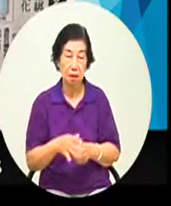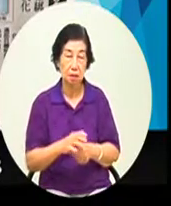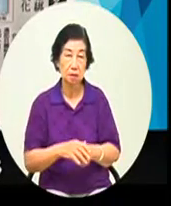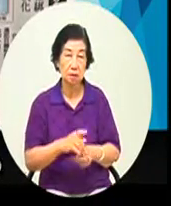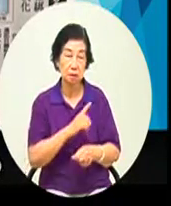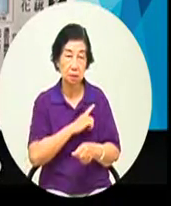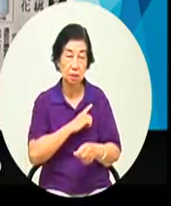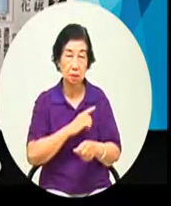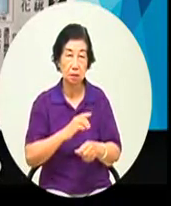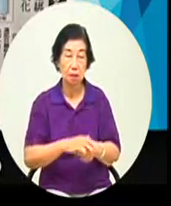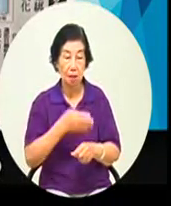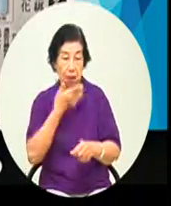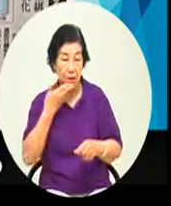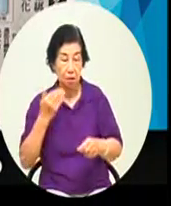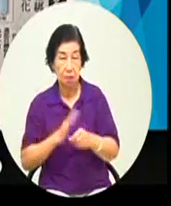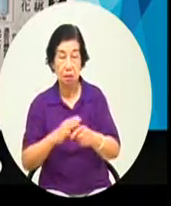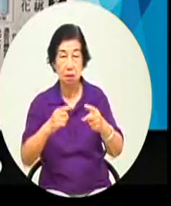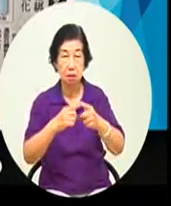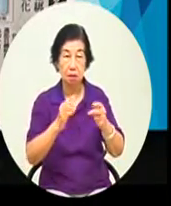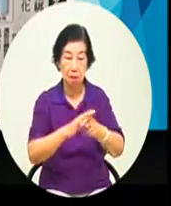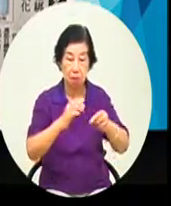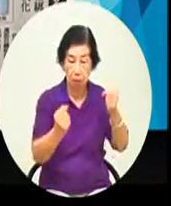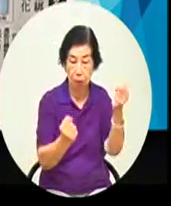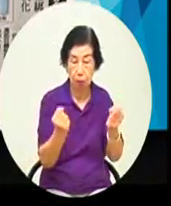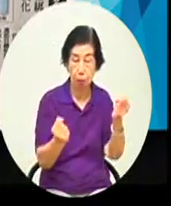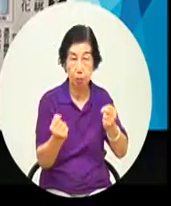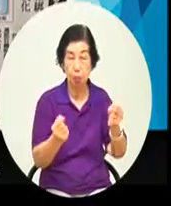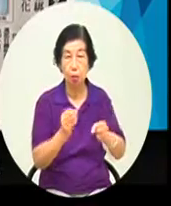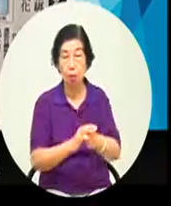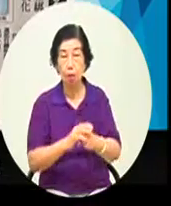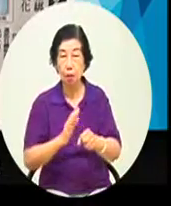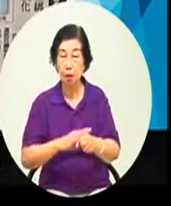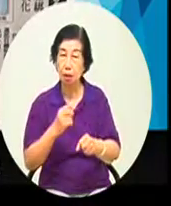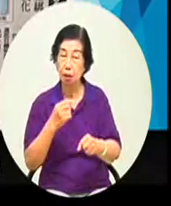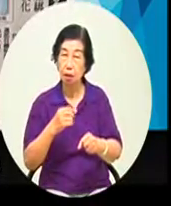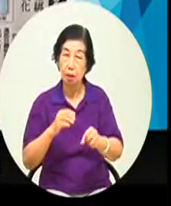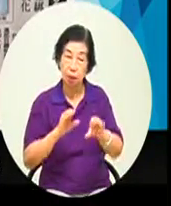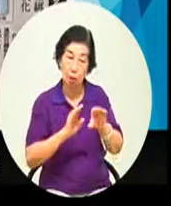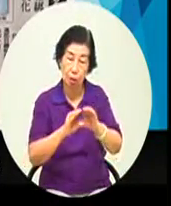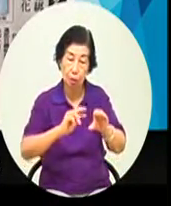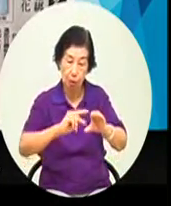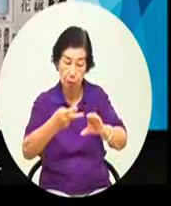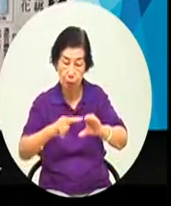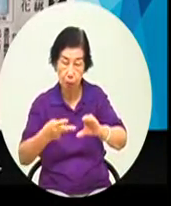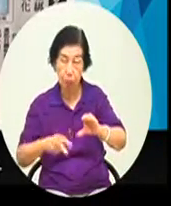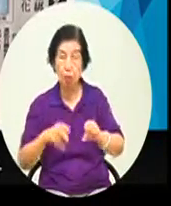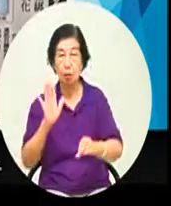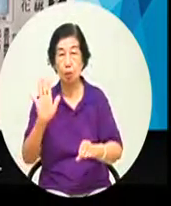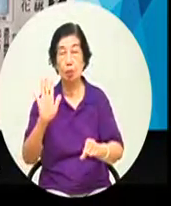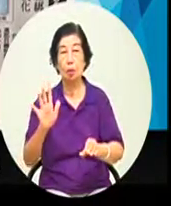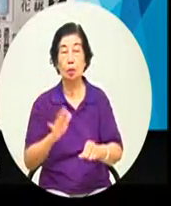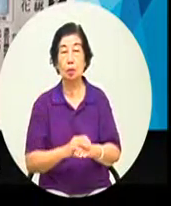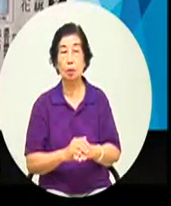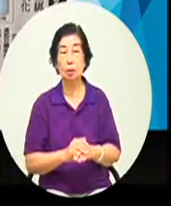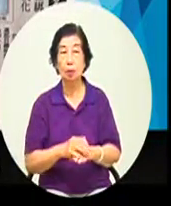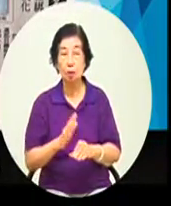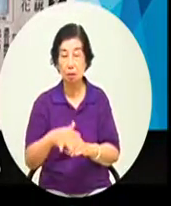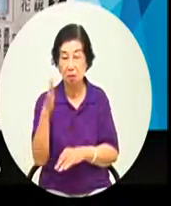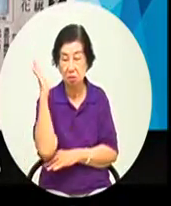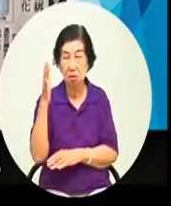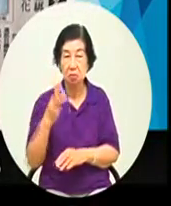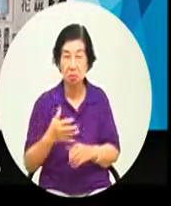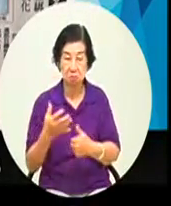车，所以自己的车就五花八门哦，包括他也可以改装哦，也可以改装，因为他完全不受政府的控制。